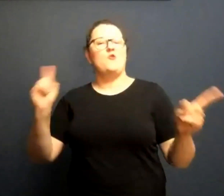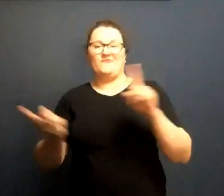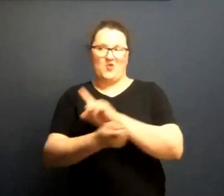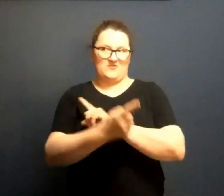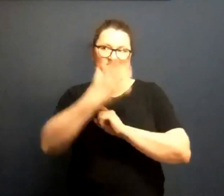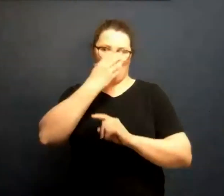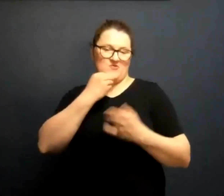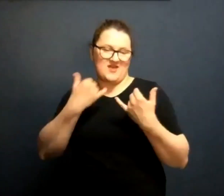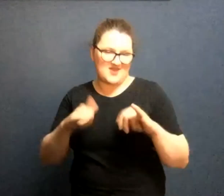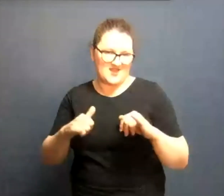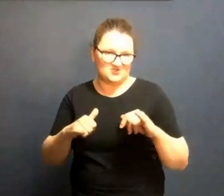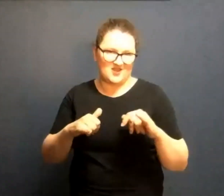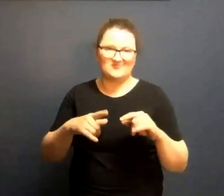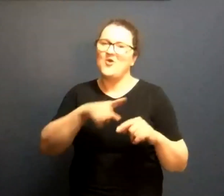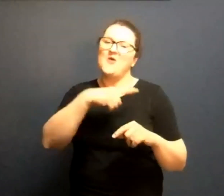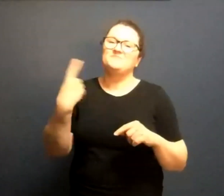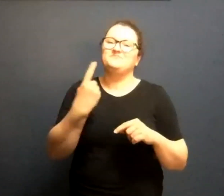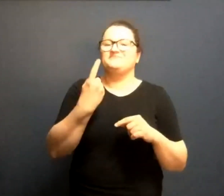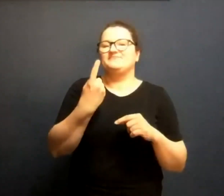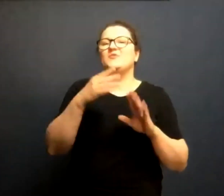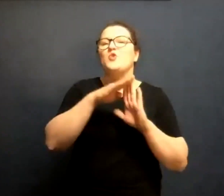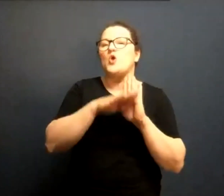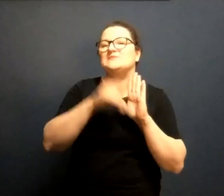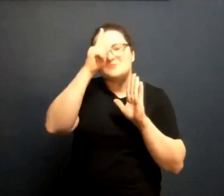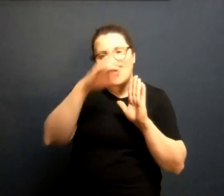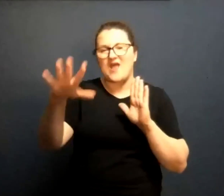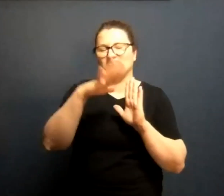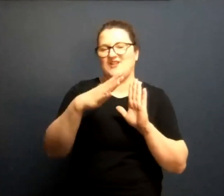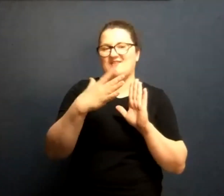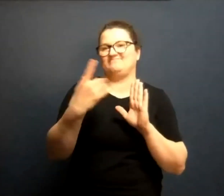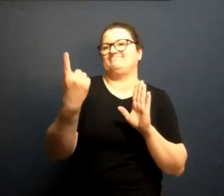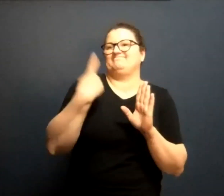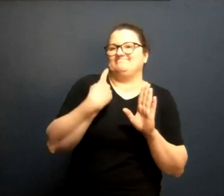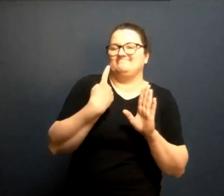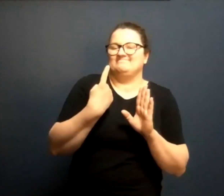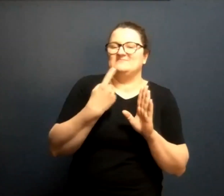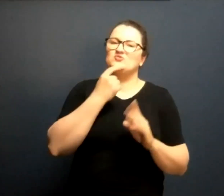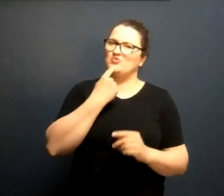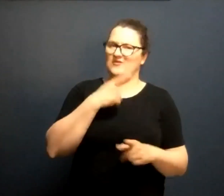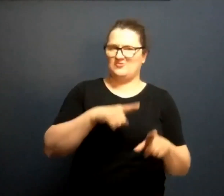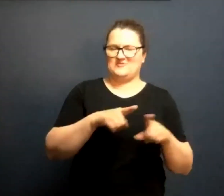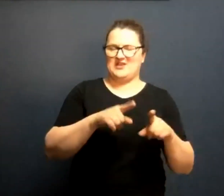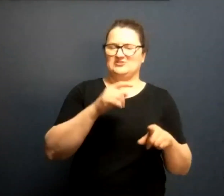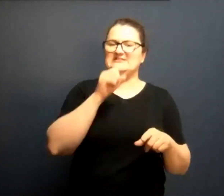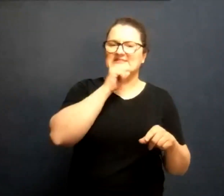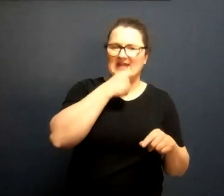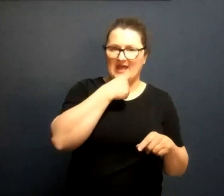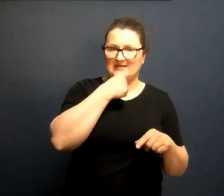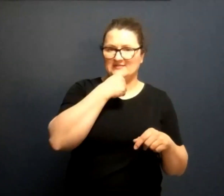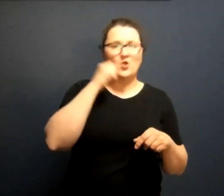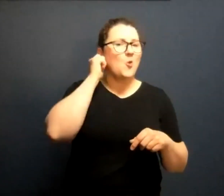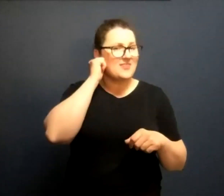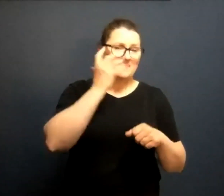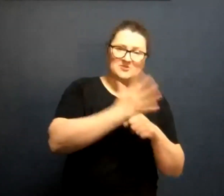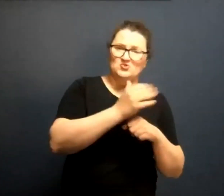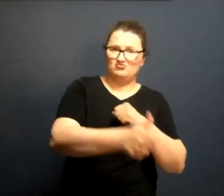społeczne narzucają nam te wyobrażenia. Co to znaczy być starym? I tutaj 56 lat u kobiety to jest starość, tak? Ten